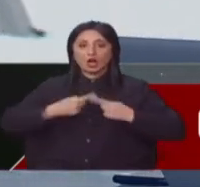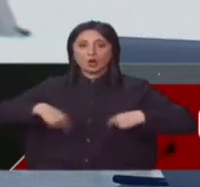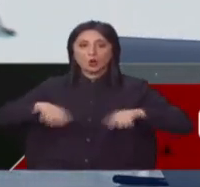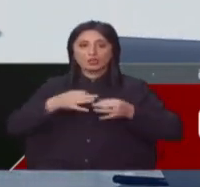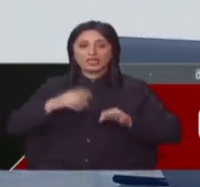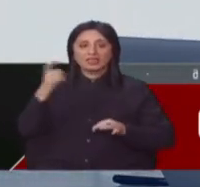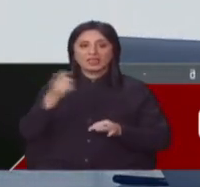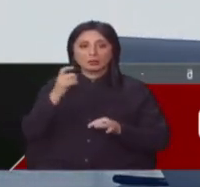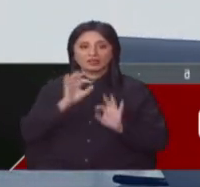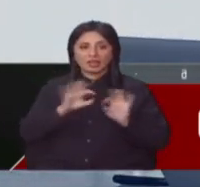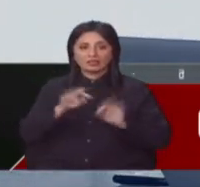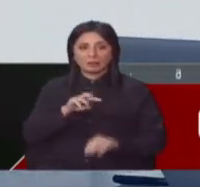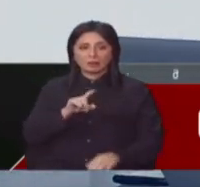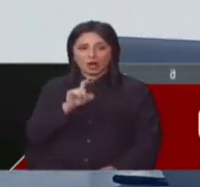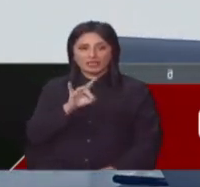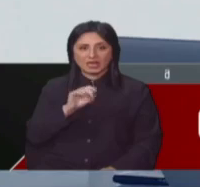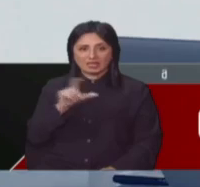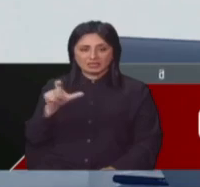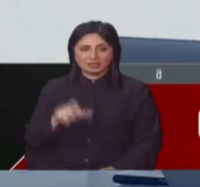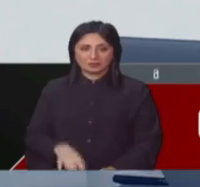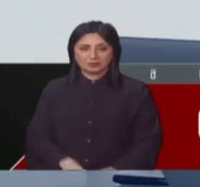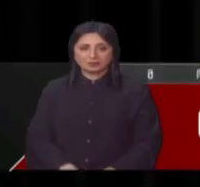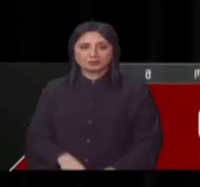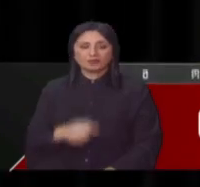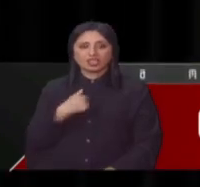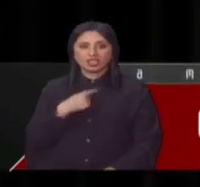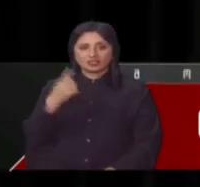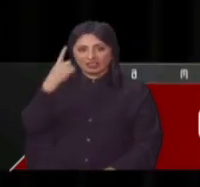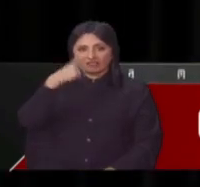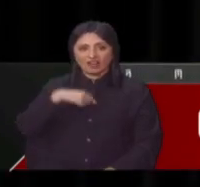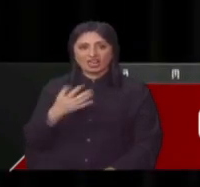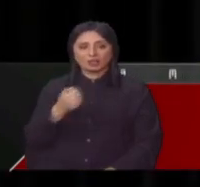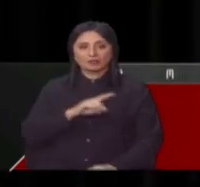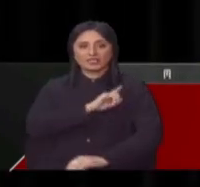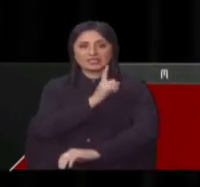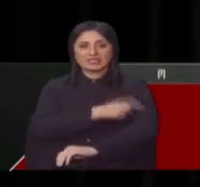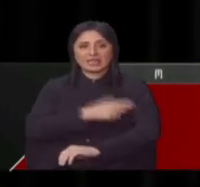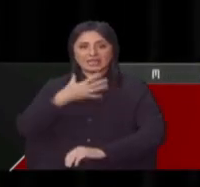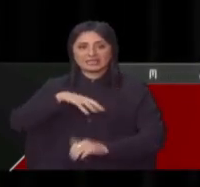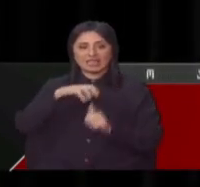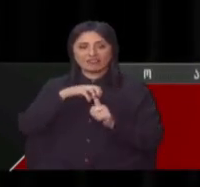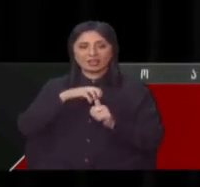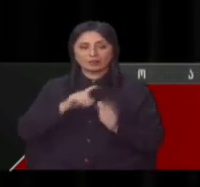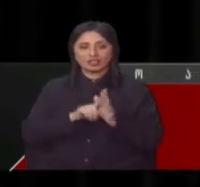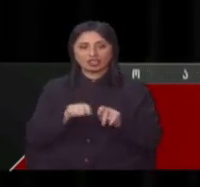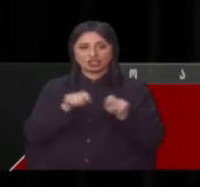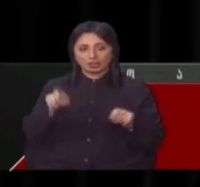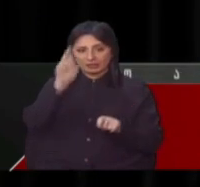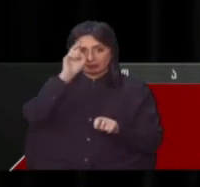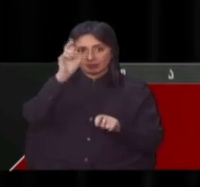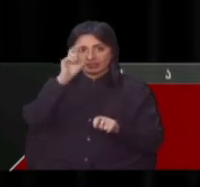კოალიციურ დემოკრატიას, აცხადებს მამუკა ხაზარაძე. Ჩვენ ვიღებთ ვალდებულებას, რომ ძლიერი საქართველოს ლიდერობით შექმნილი